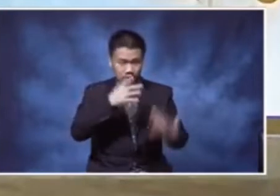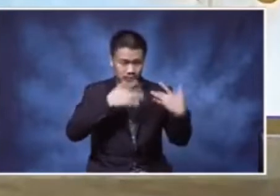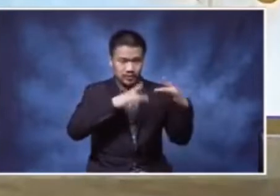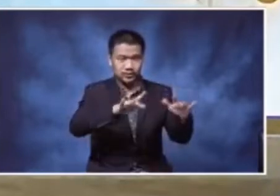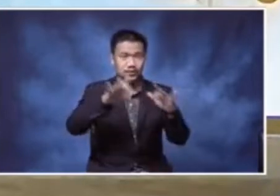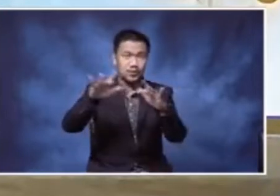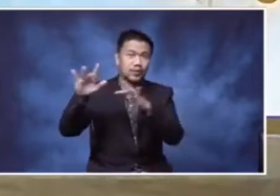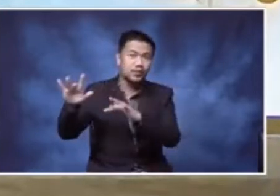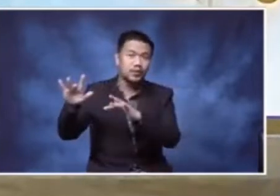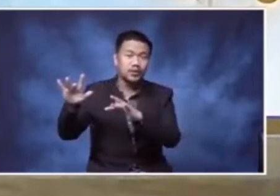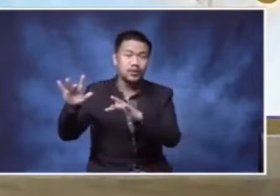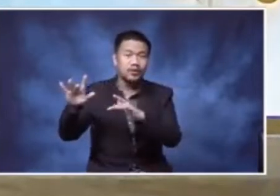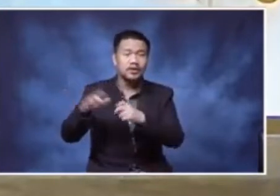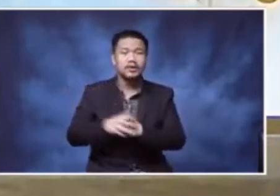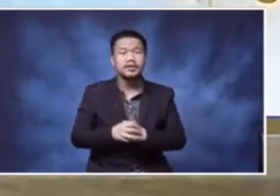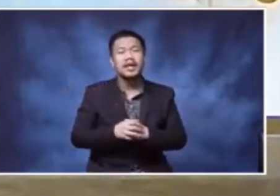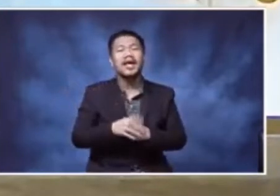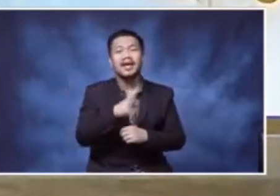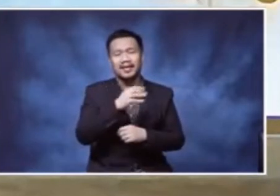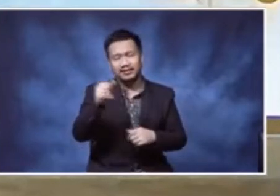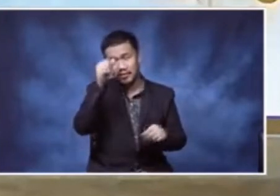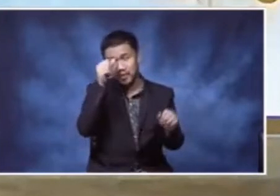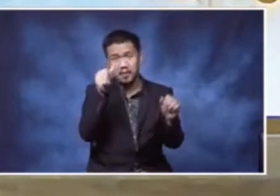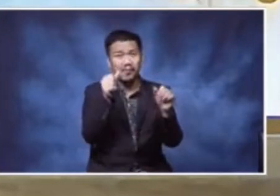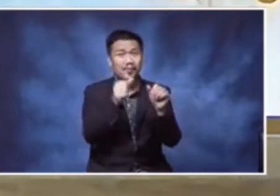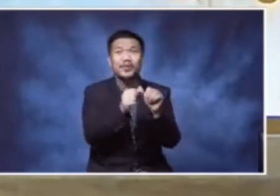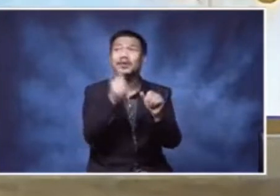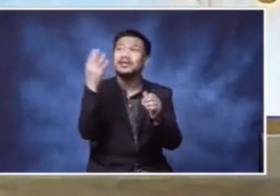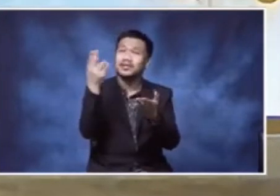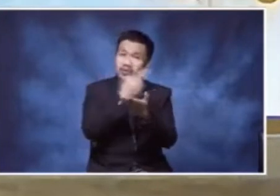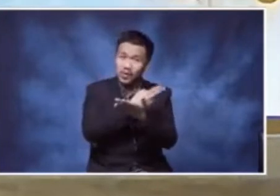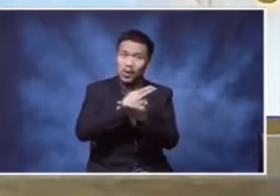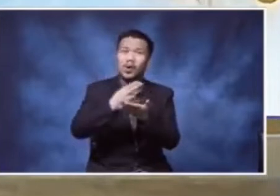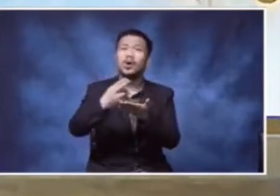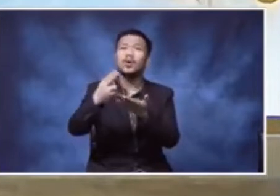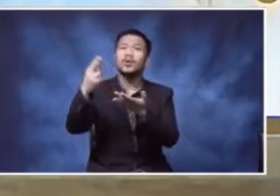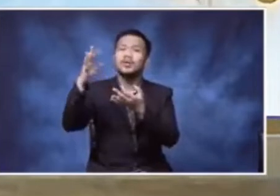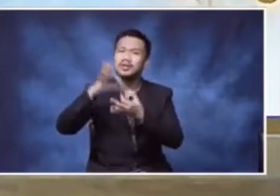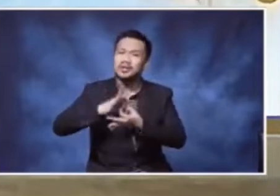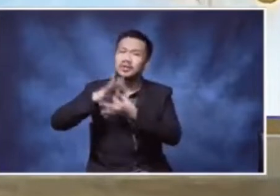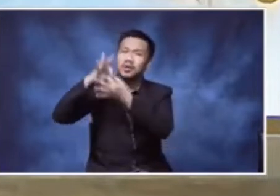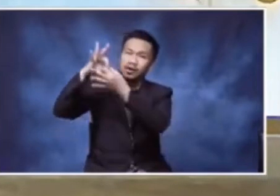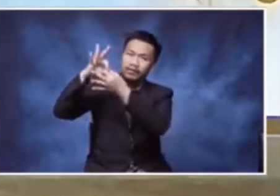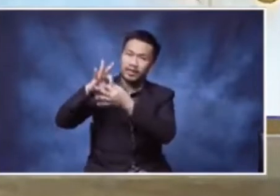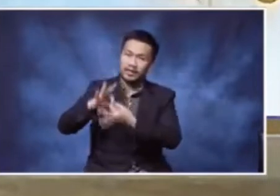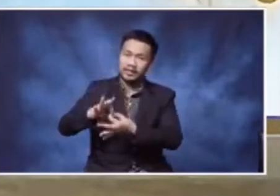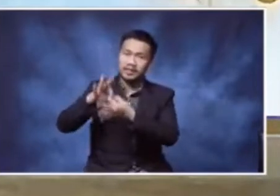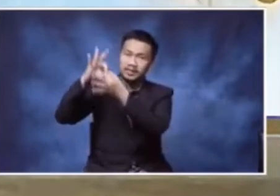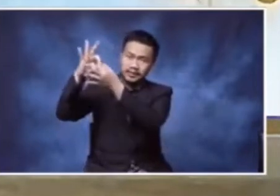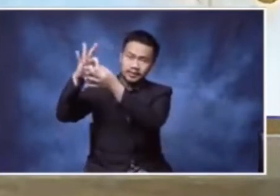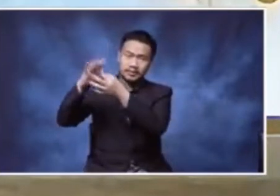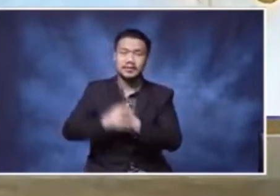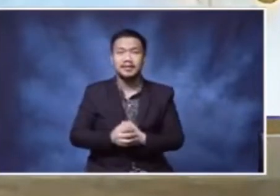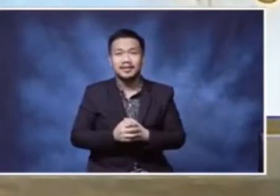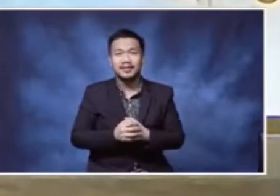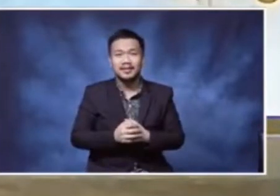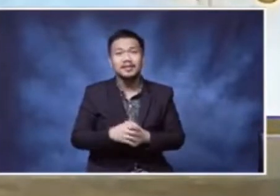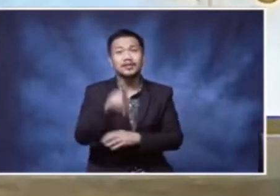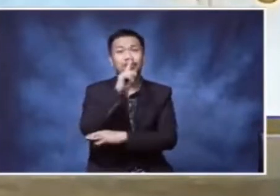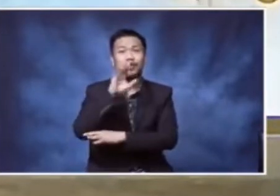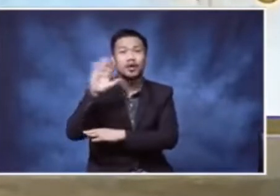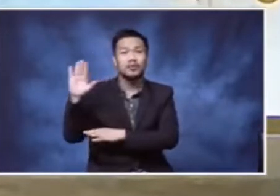ating mga magulang at aalalahanin ang kanyang banal na tipan. Yan ang